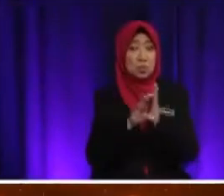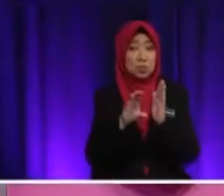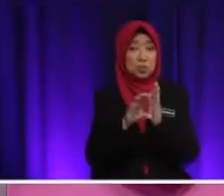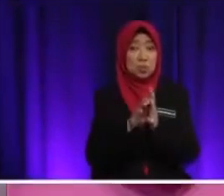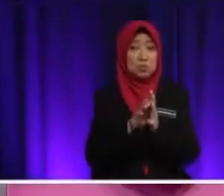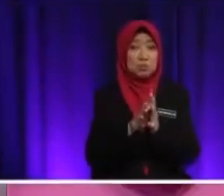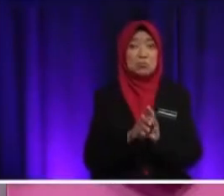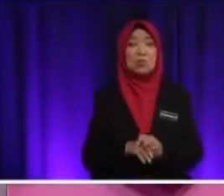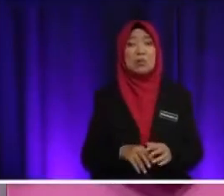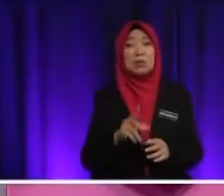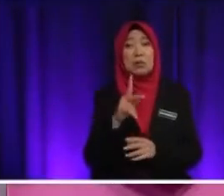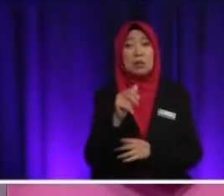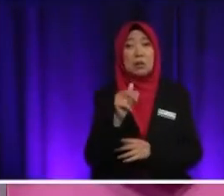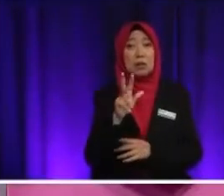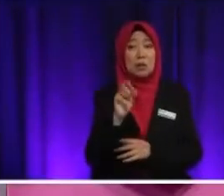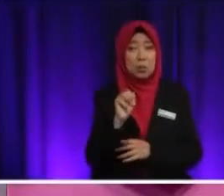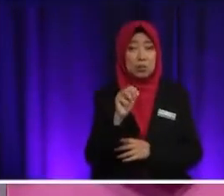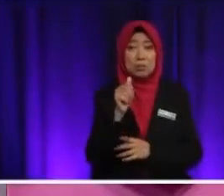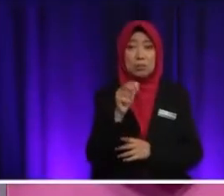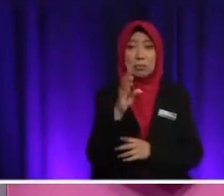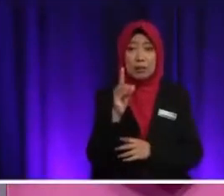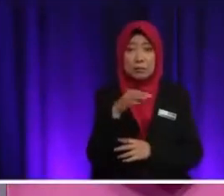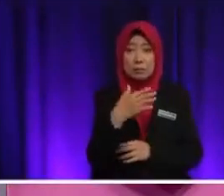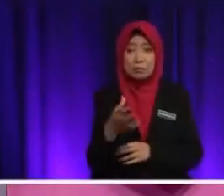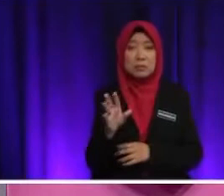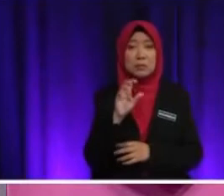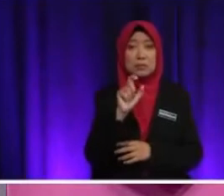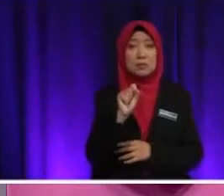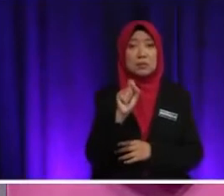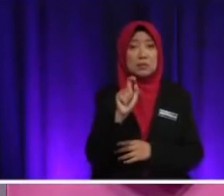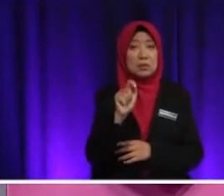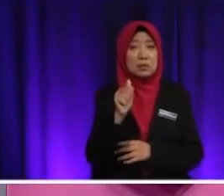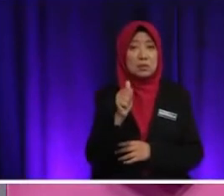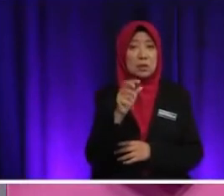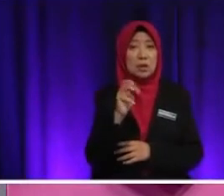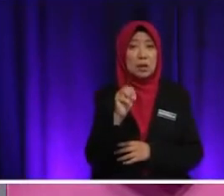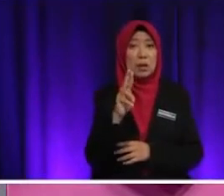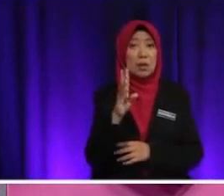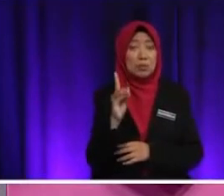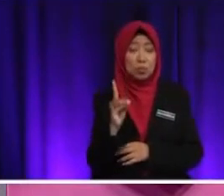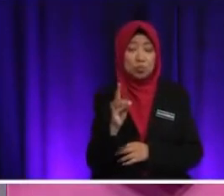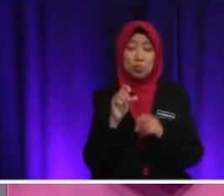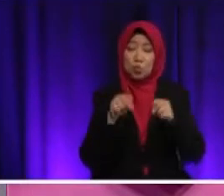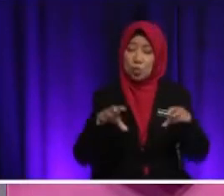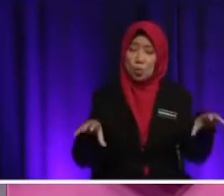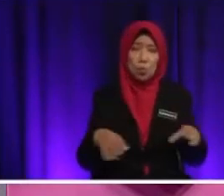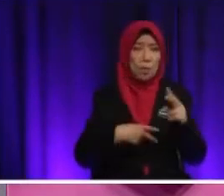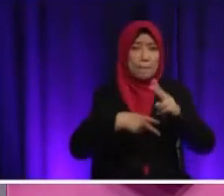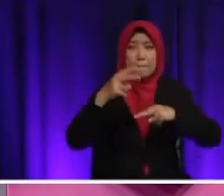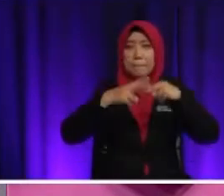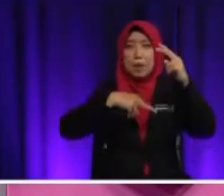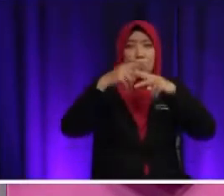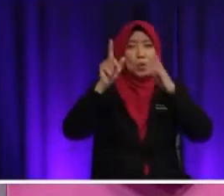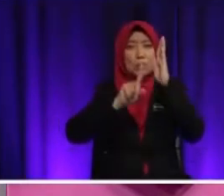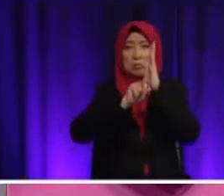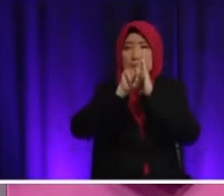Samud. Mereka ini Allah bagi banyak kemewahan. Betul. Boleh buat bangunan-bangunan pencakar langit, boleh buat bangunan-bangunan yang tinggi, tebuk,